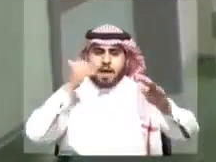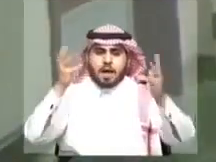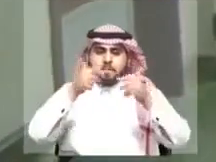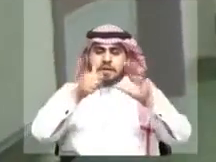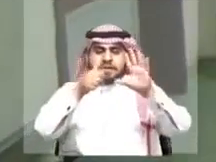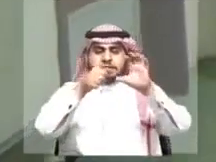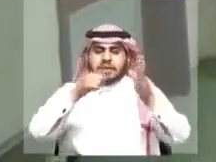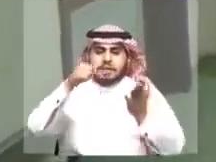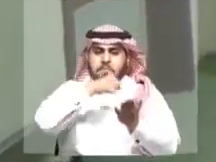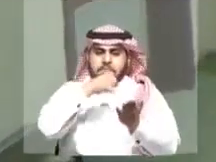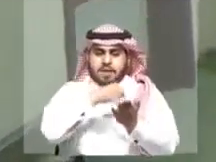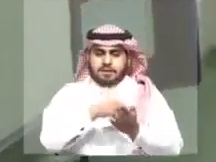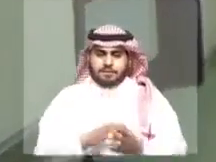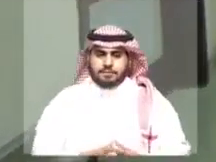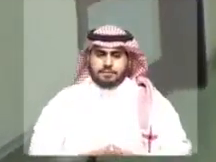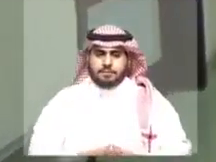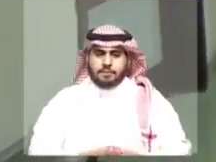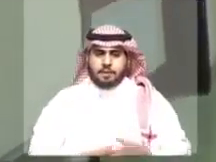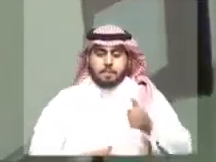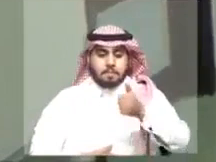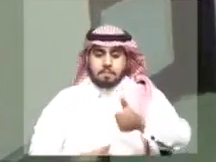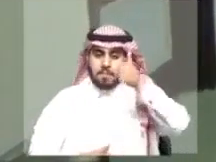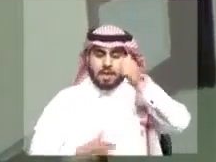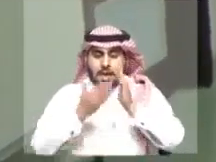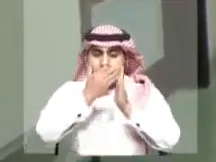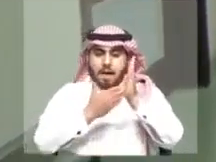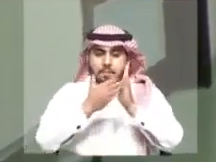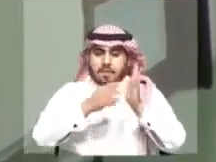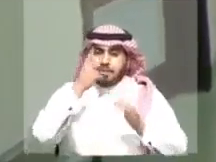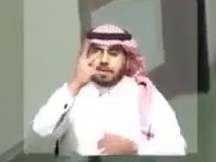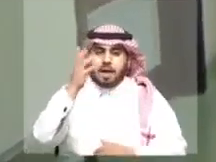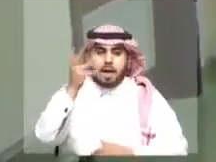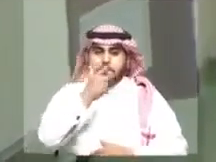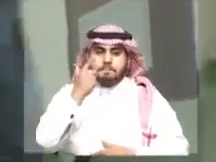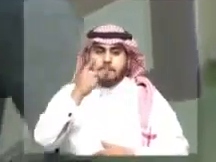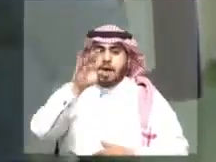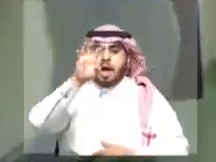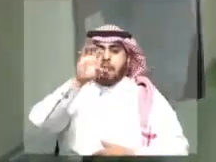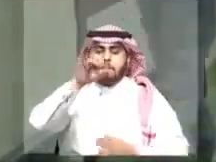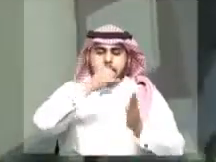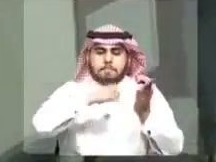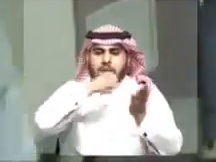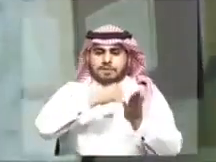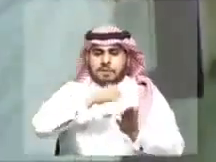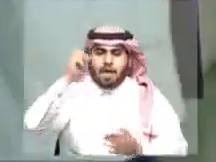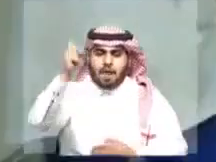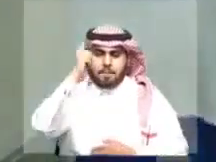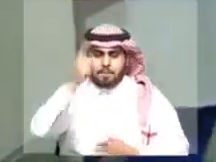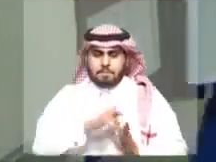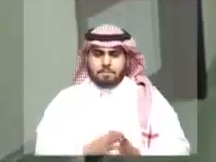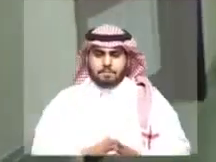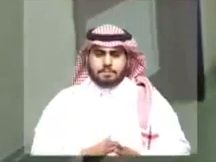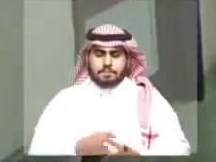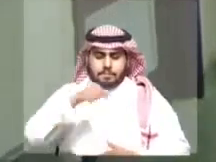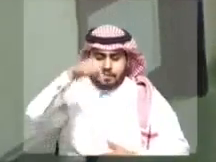يتجاوز 60 مركز، واللي قدروا يسووا حالتين زينا يعني ما يتجاوزوا 40 مركز في العالم كله،